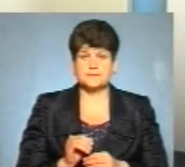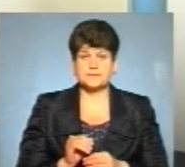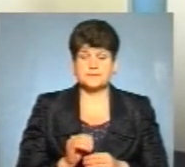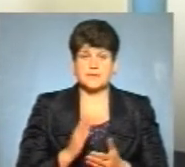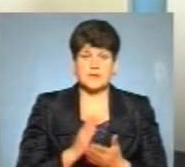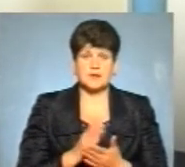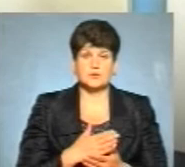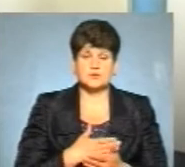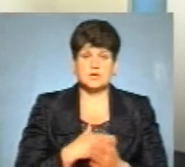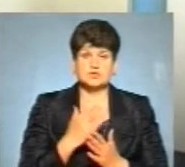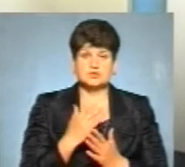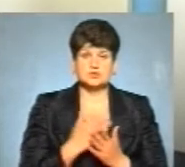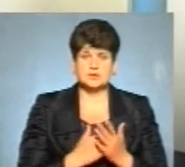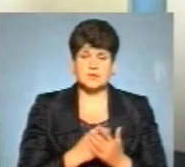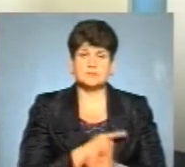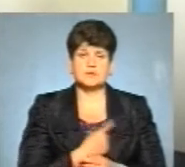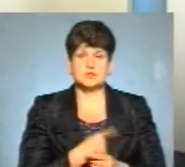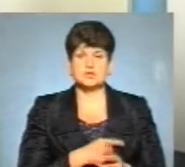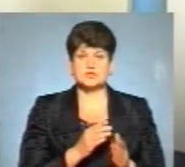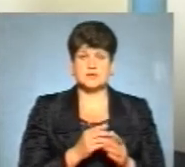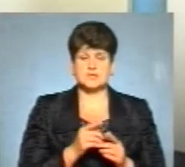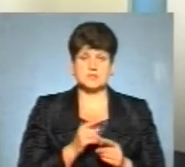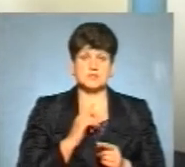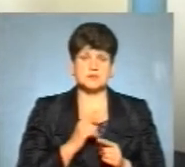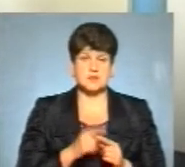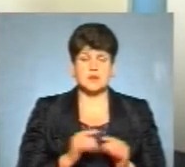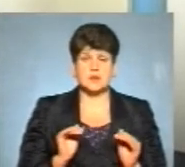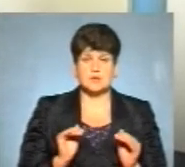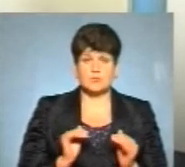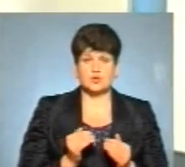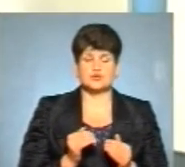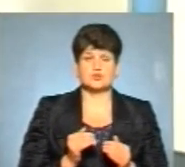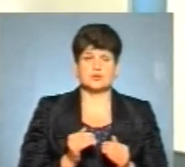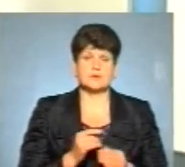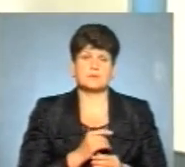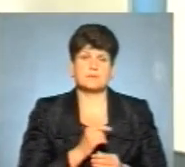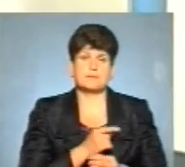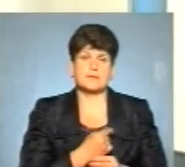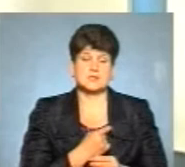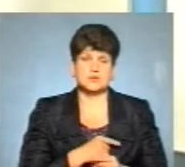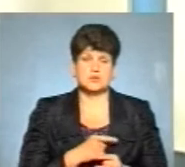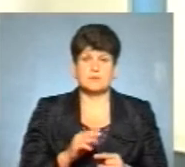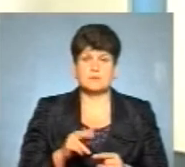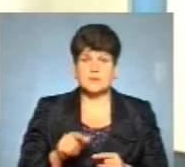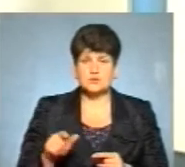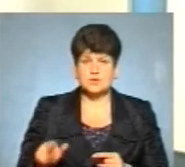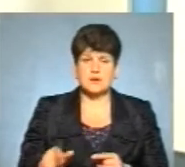є в нас штат і медичних сестер, і молодшого медичного персоналу, і лікарський склад. Тобто все